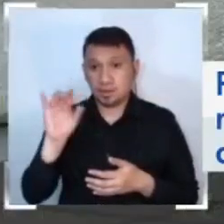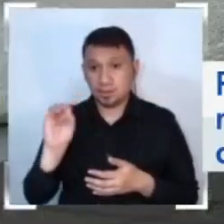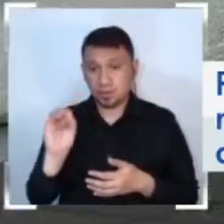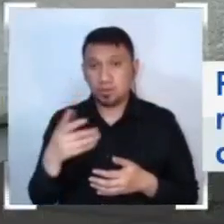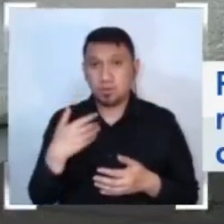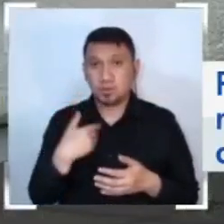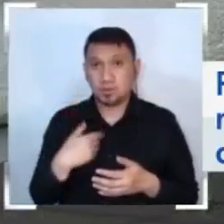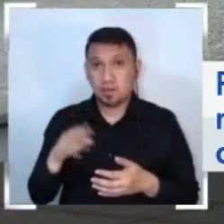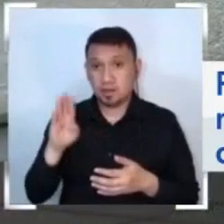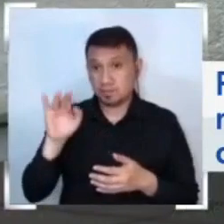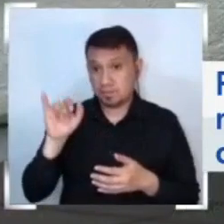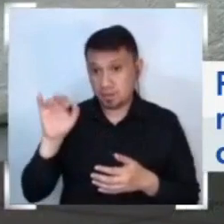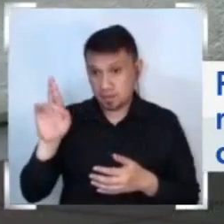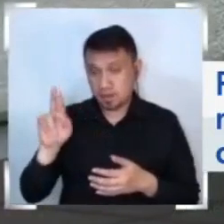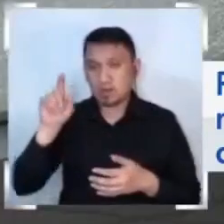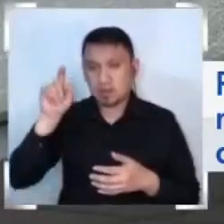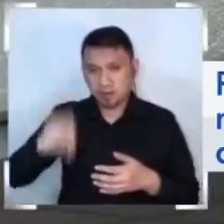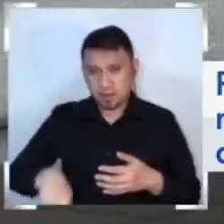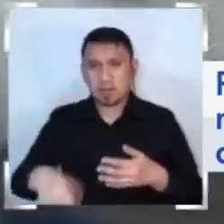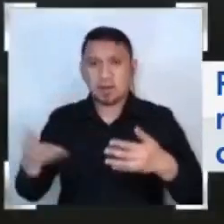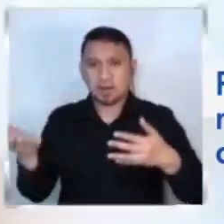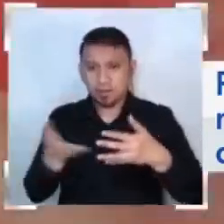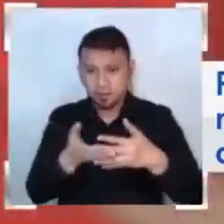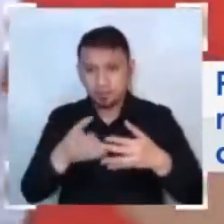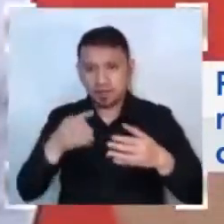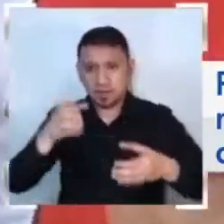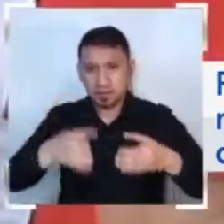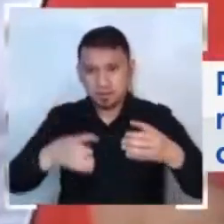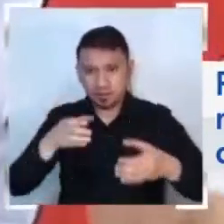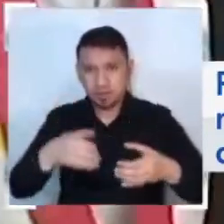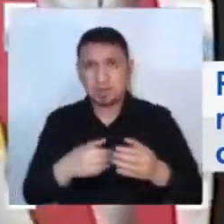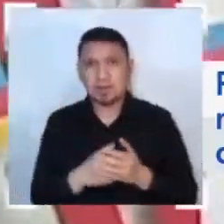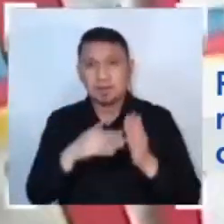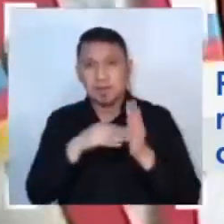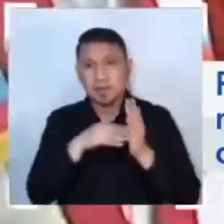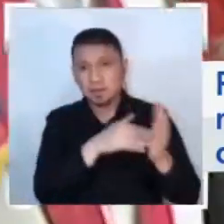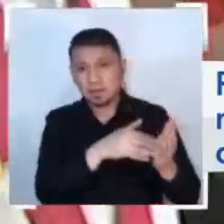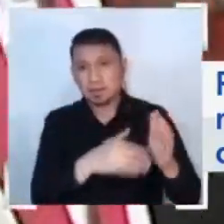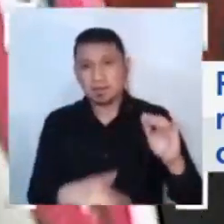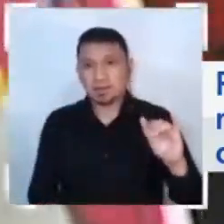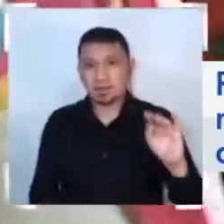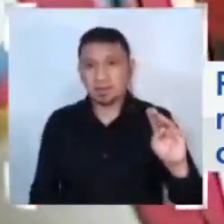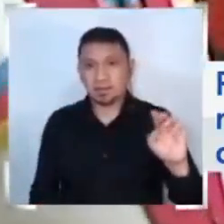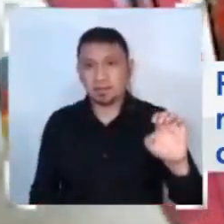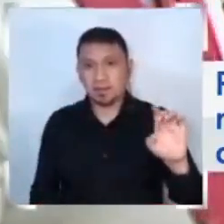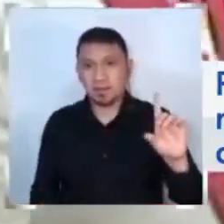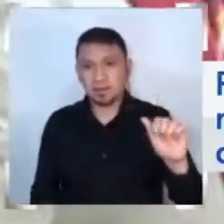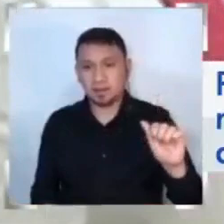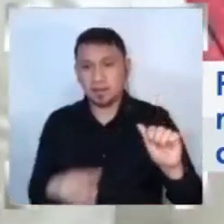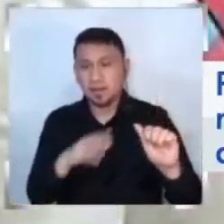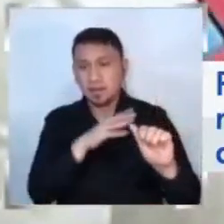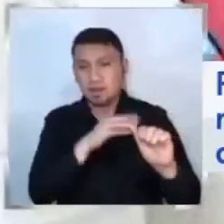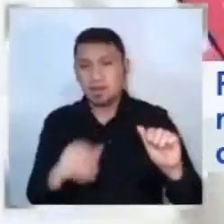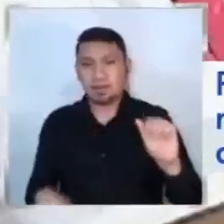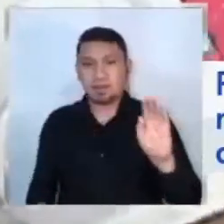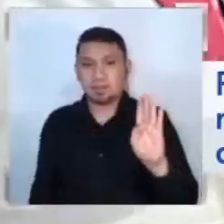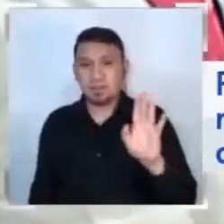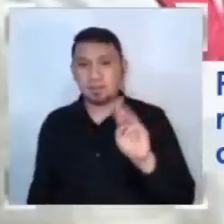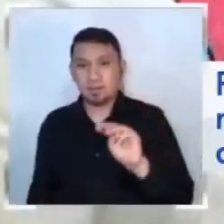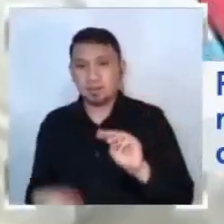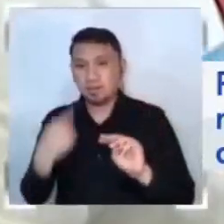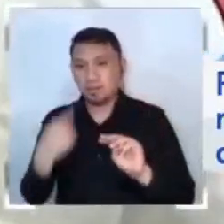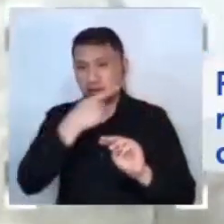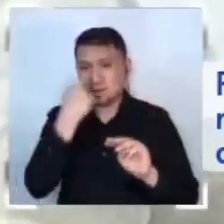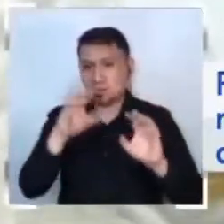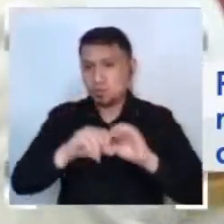na maghain na ng kasong kriminal laban sa mag-inang Bongbong at Imelda Marcos dahil sa malinaw daw na